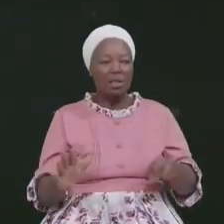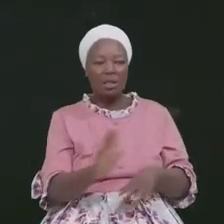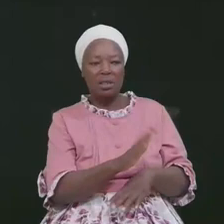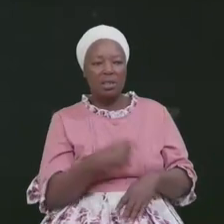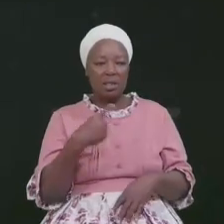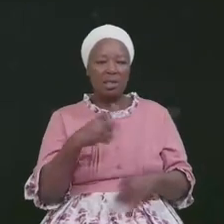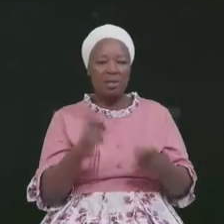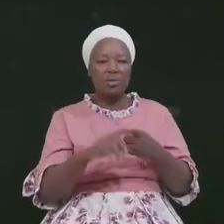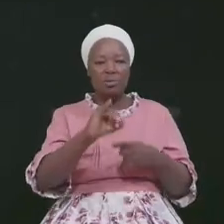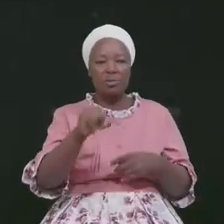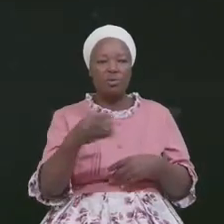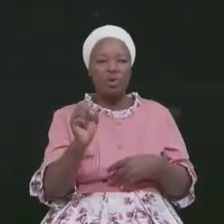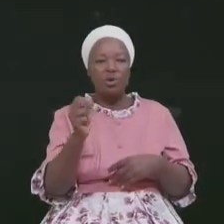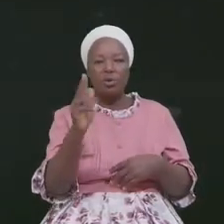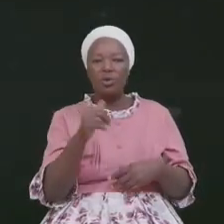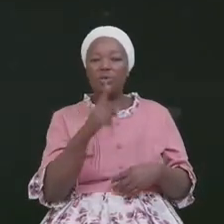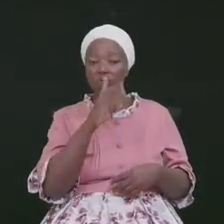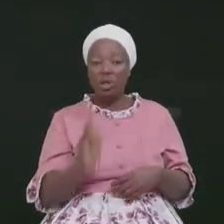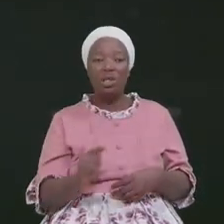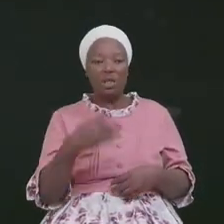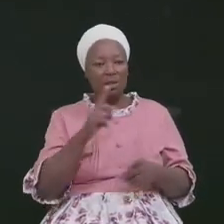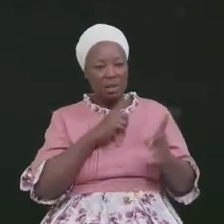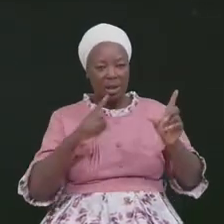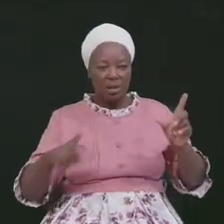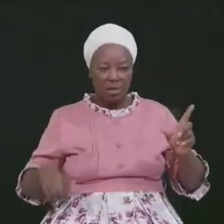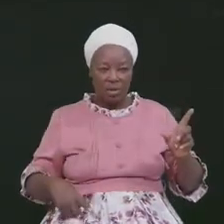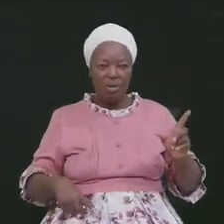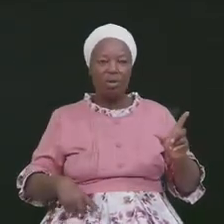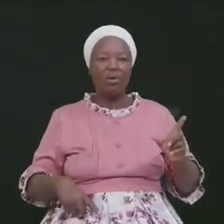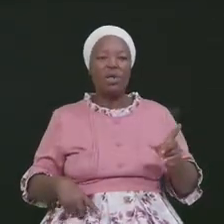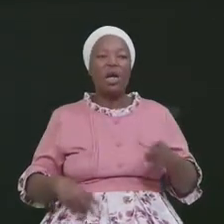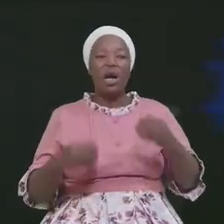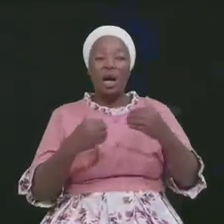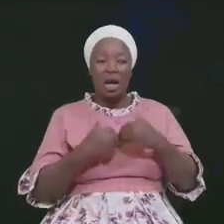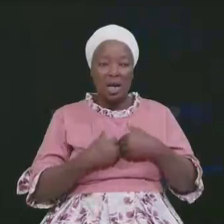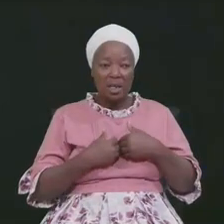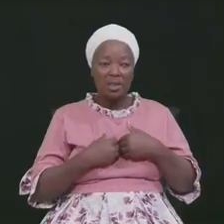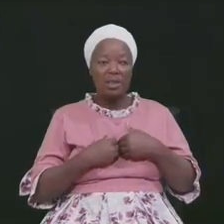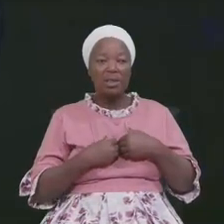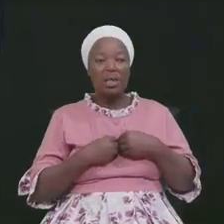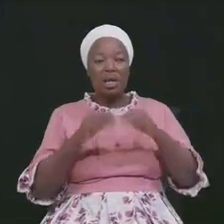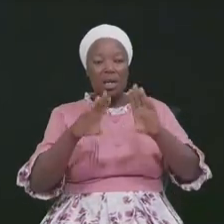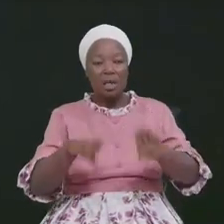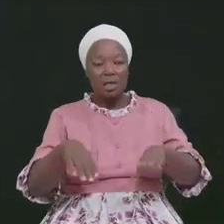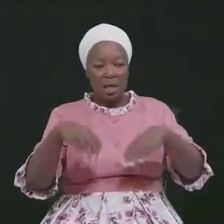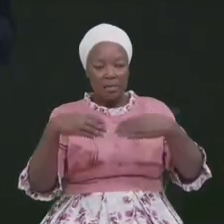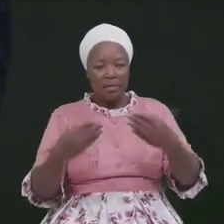« Certainement, l'Éternel a livré tout le pays entre nos